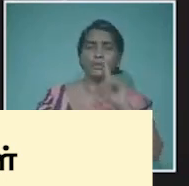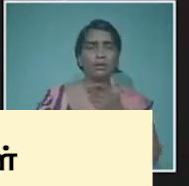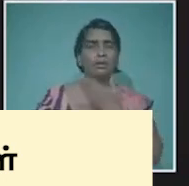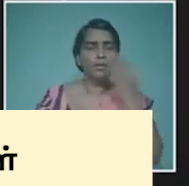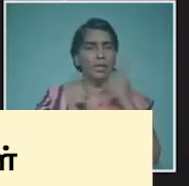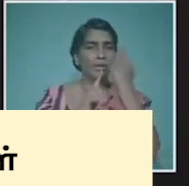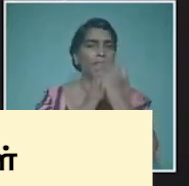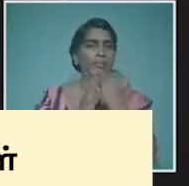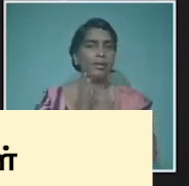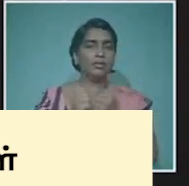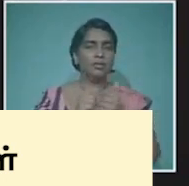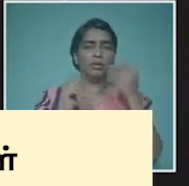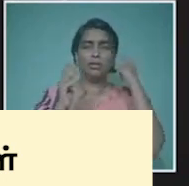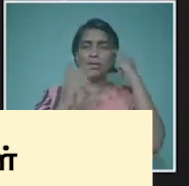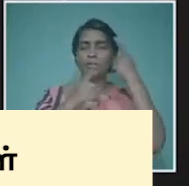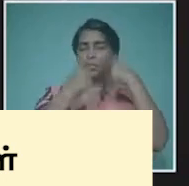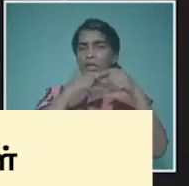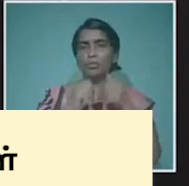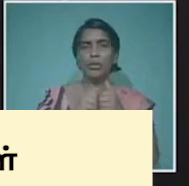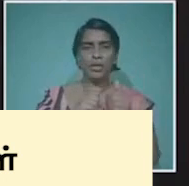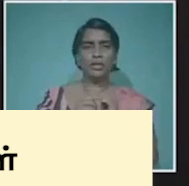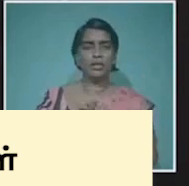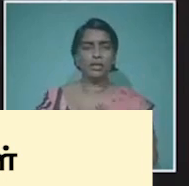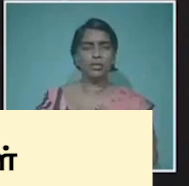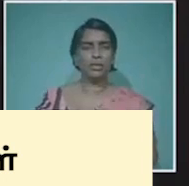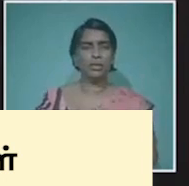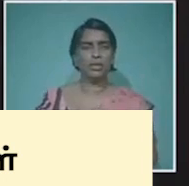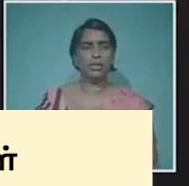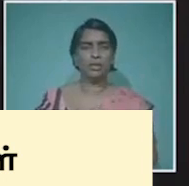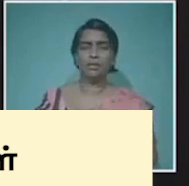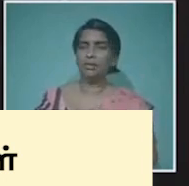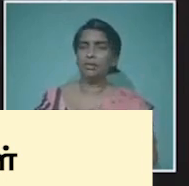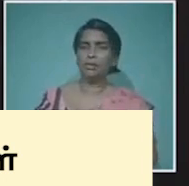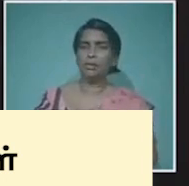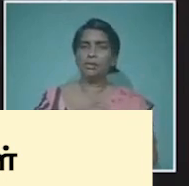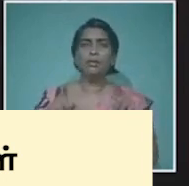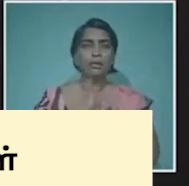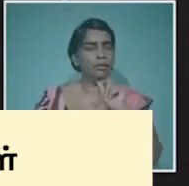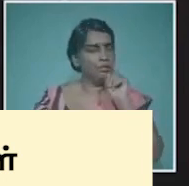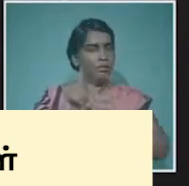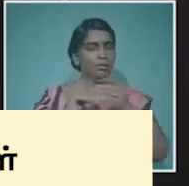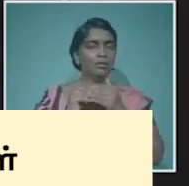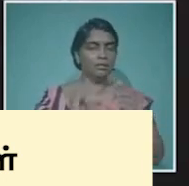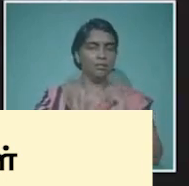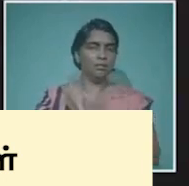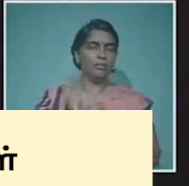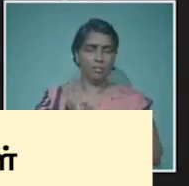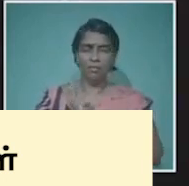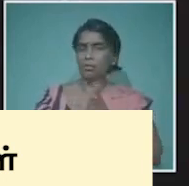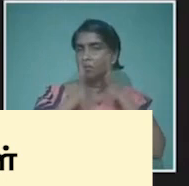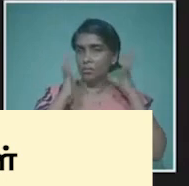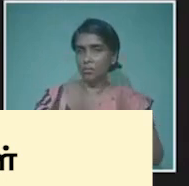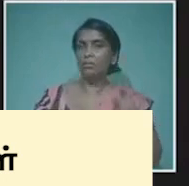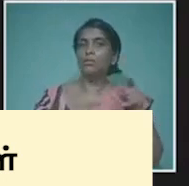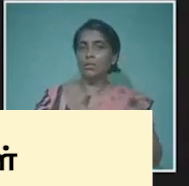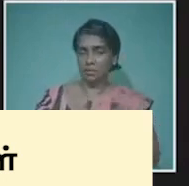பாராளுமன்றத்திற்குள் நாம் வந்து 2.5 வருடங்கள் ஆகிவிட்டன. பாராளுமன்றத்தில் பல கமிட்டிகள் இருக்கின்றன. இந்த கமிட்டிகள் அனைத்துமே வினைத்திறனாக இருக்கின்றதா, இயங்குகின்றதா